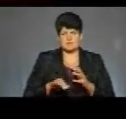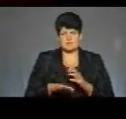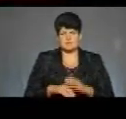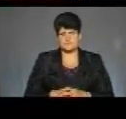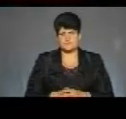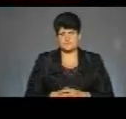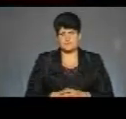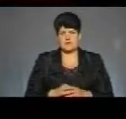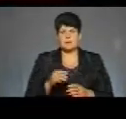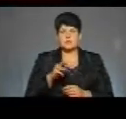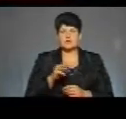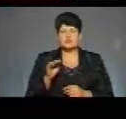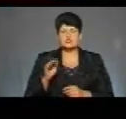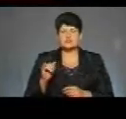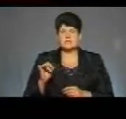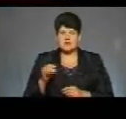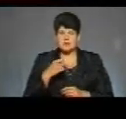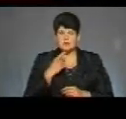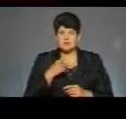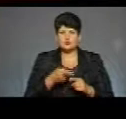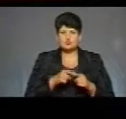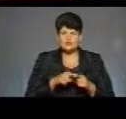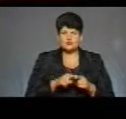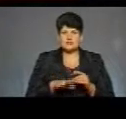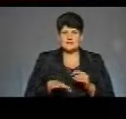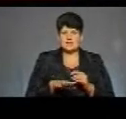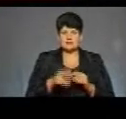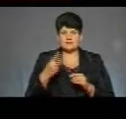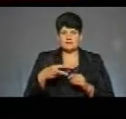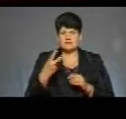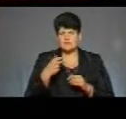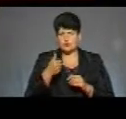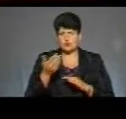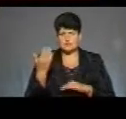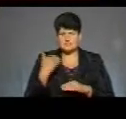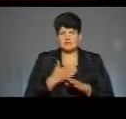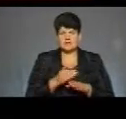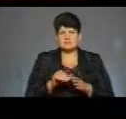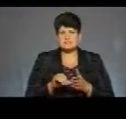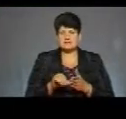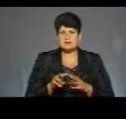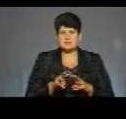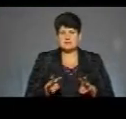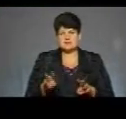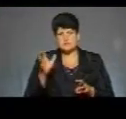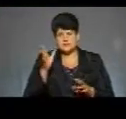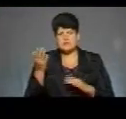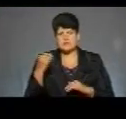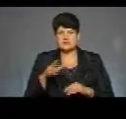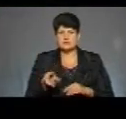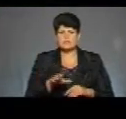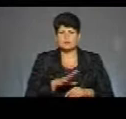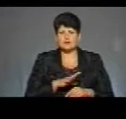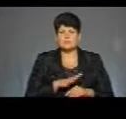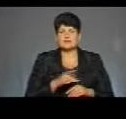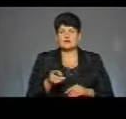За словами Миколи Шинкарика, цю ділянку університету 22 роки тому виділили представники Міністерства освіти. Раніше вона належала Тернопільському